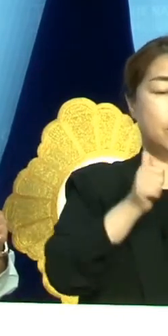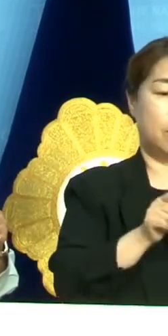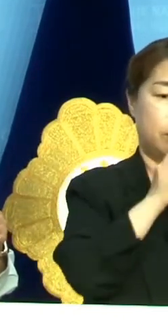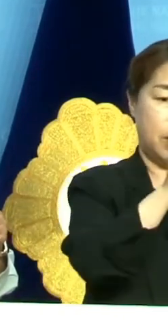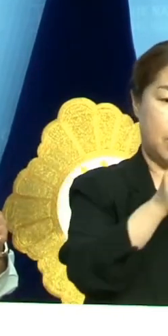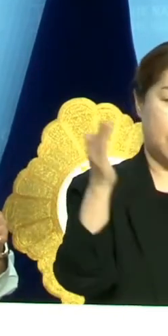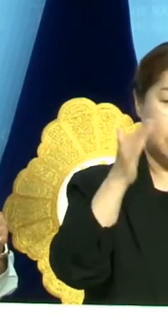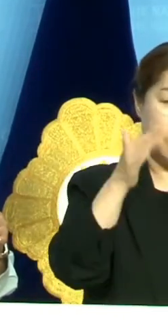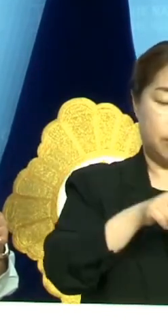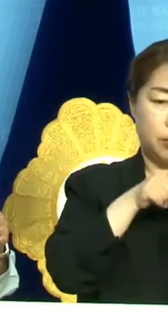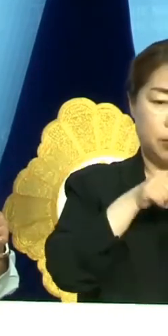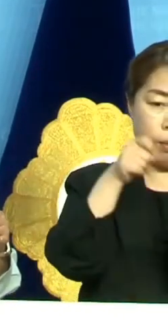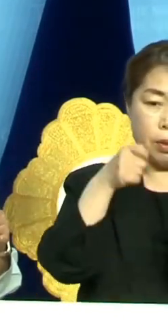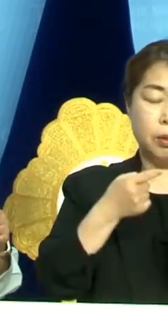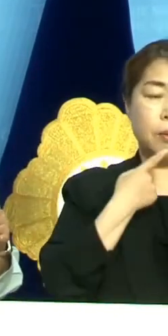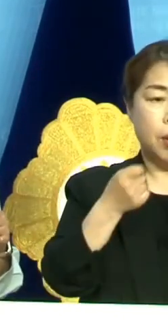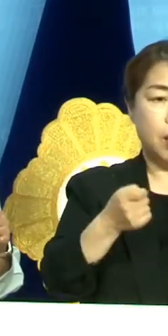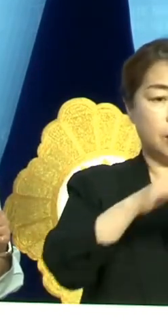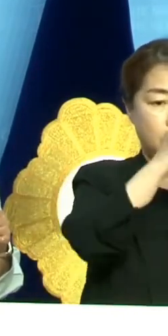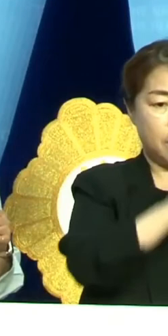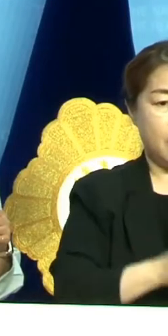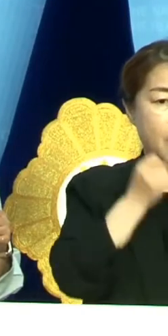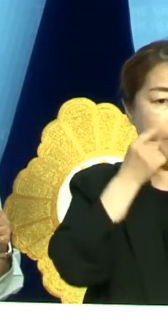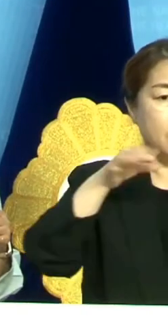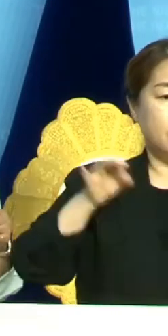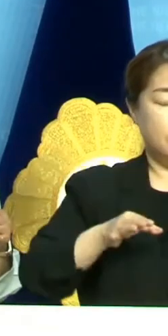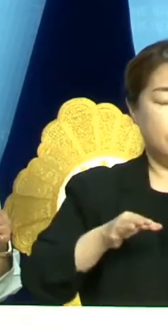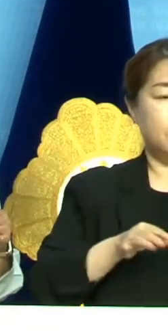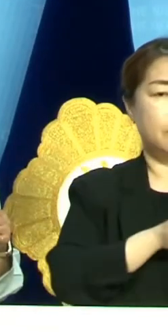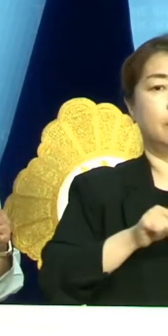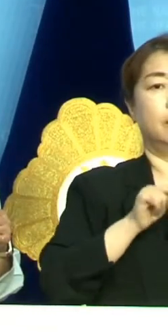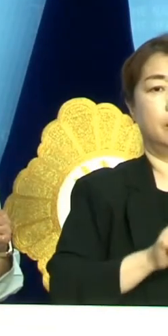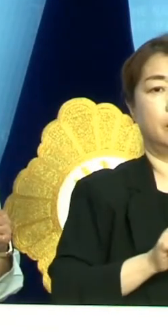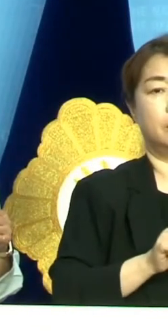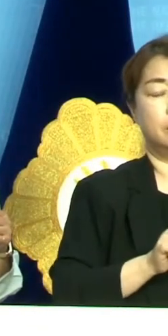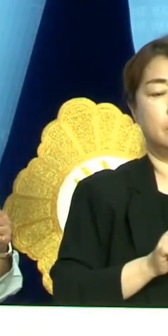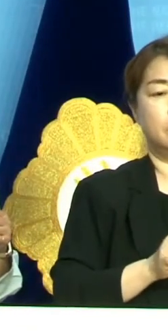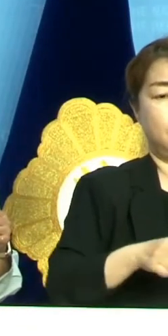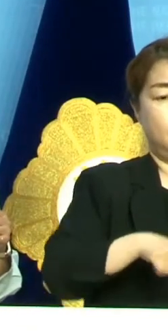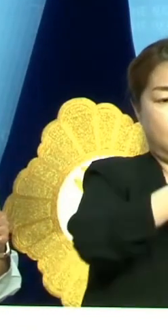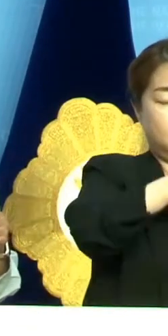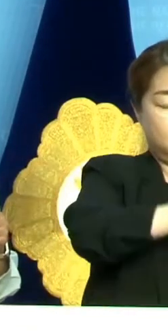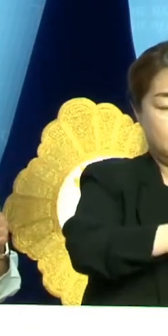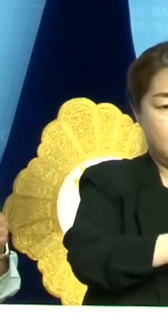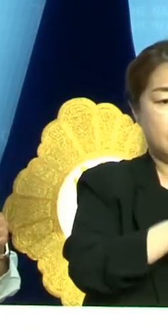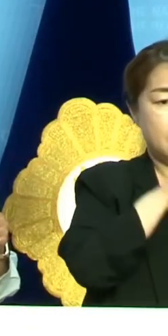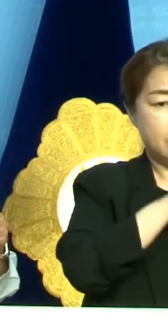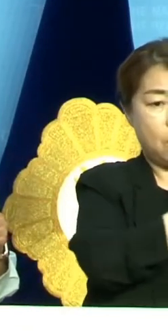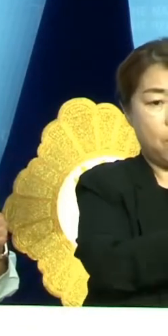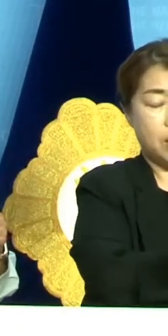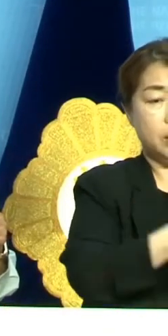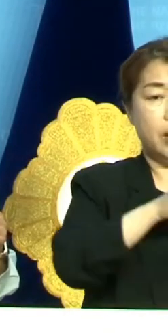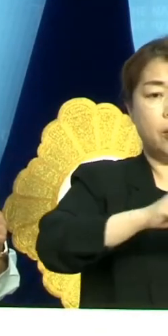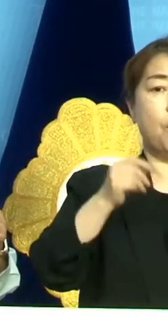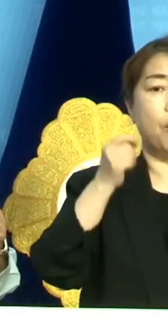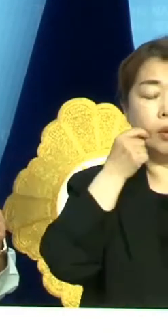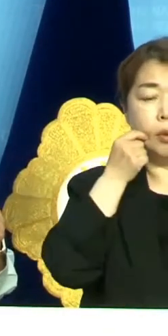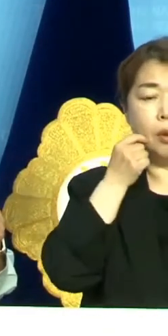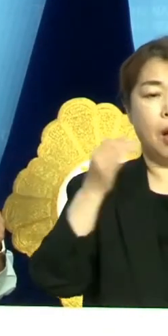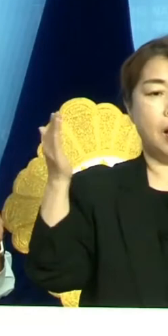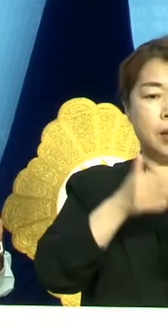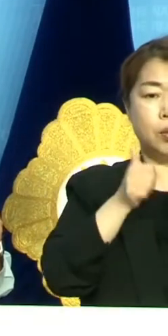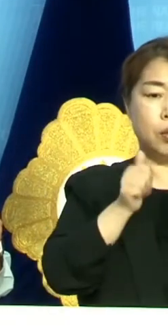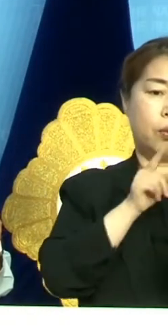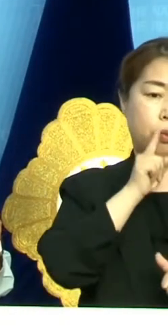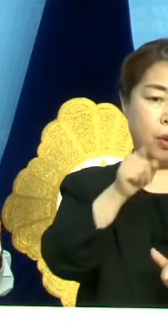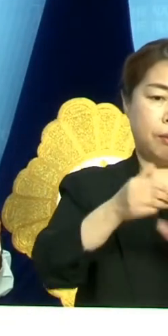나선 대학생들이 협박하는데 4 이제 한달도 걸리지 않았습니다 수업 환경 문제는 반 년이 걸려도 해결하지 못하면서 학생들의